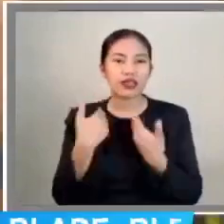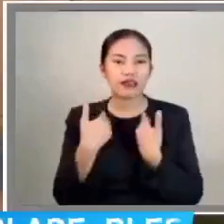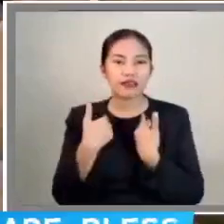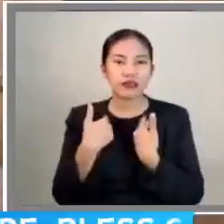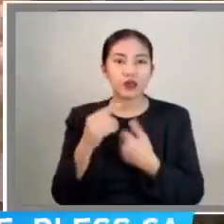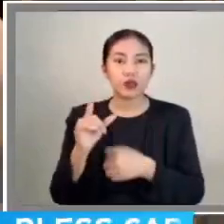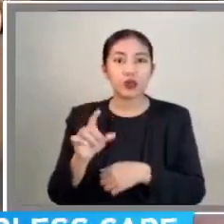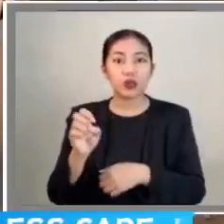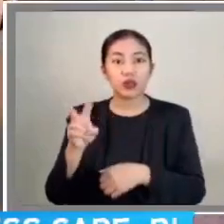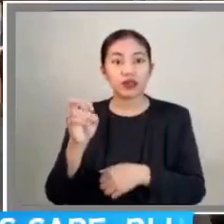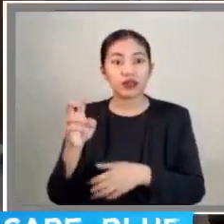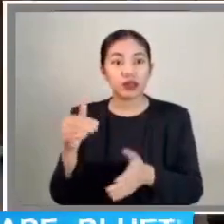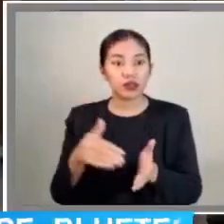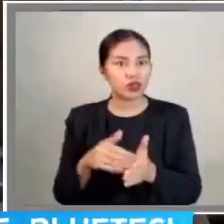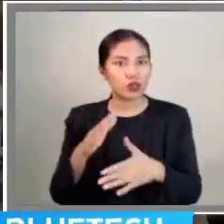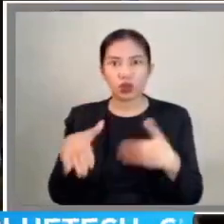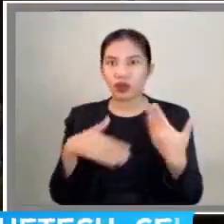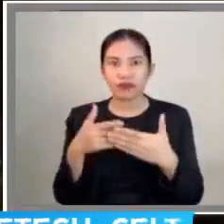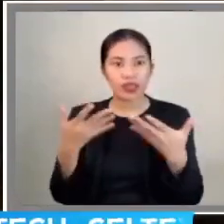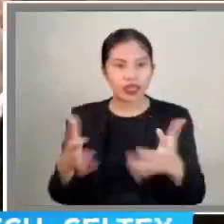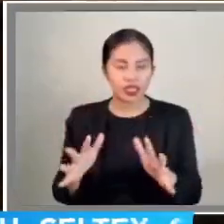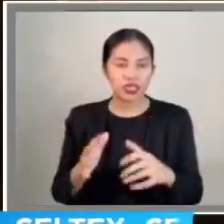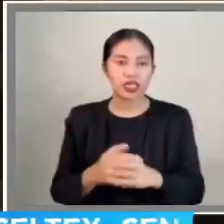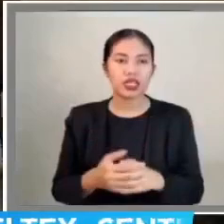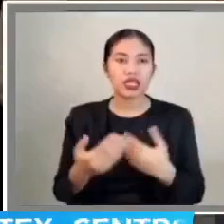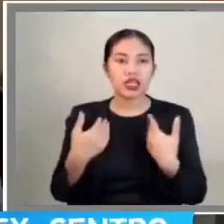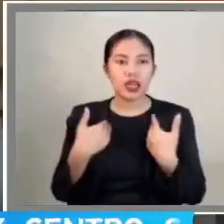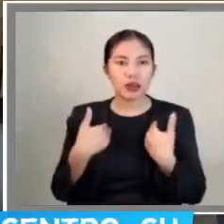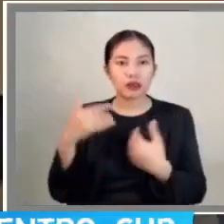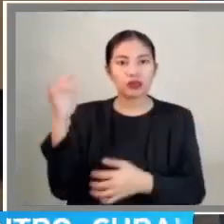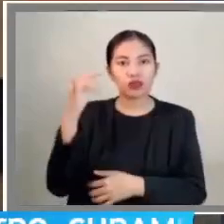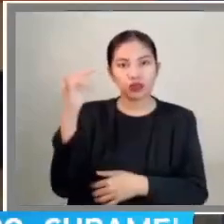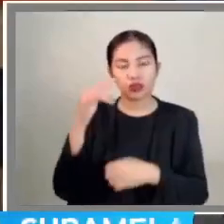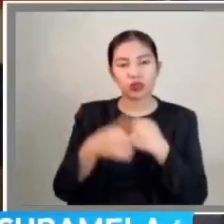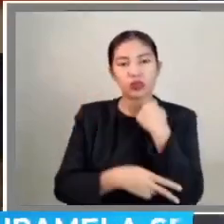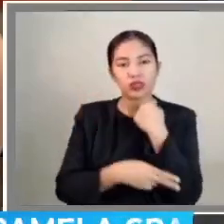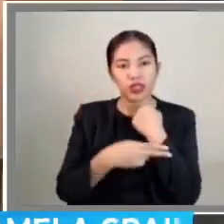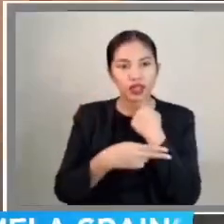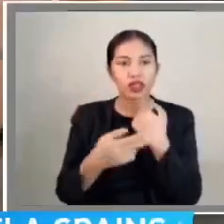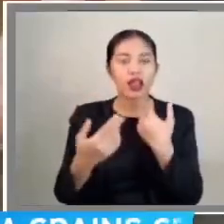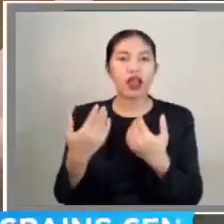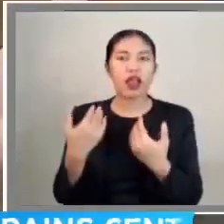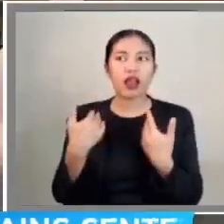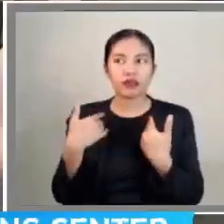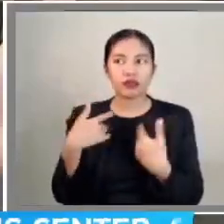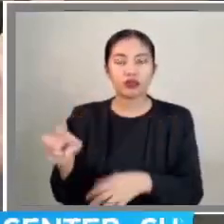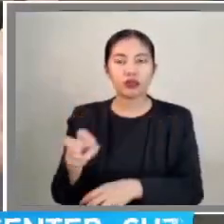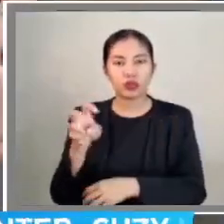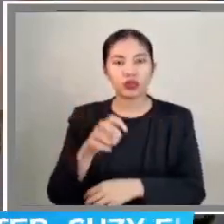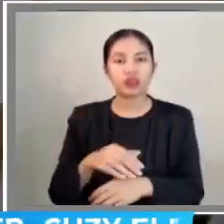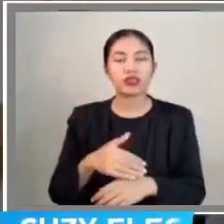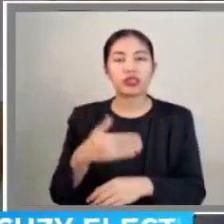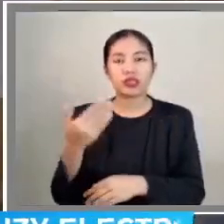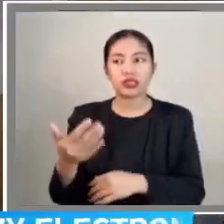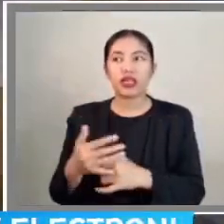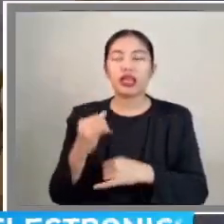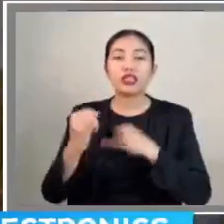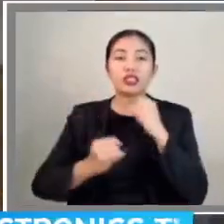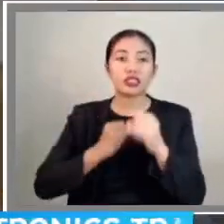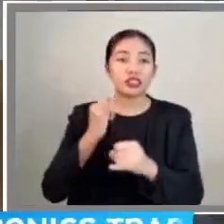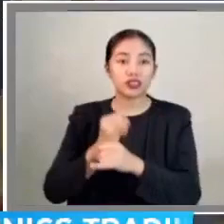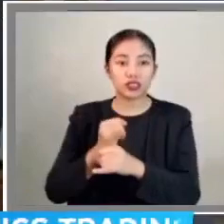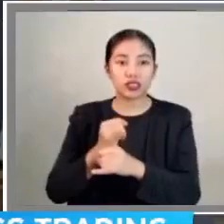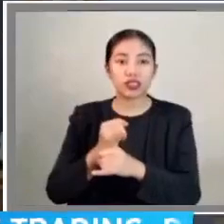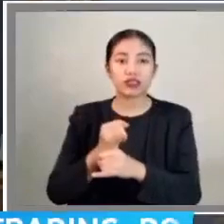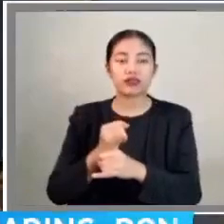na all in na yon. Ibig sabihin may airfare, may hotel, at yung iba may mga tour pa. Doon naman sa mga international destinations, patok na patok